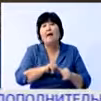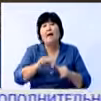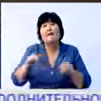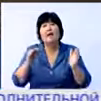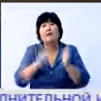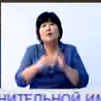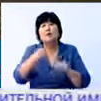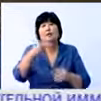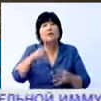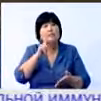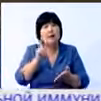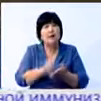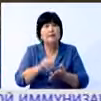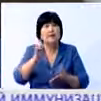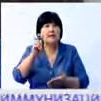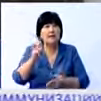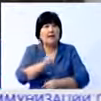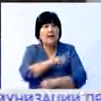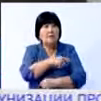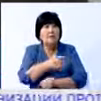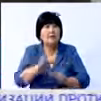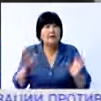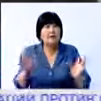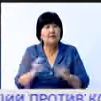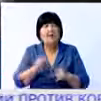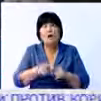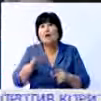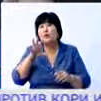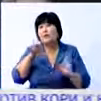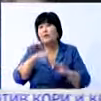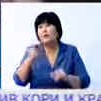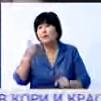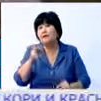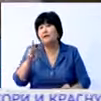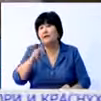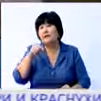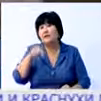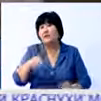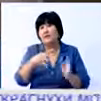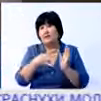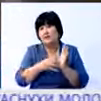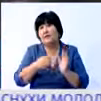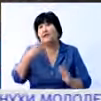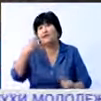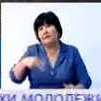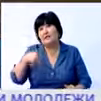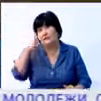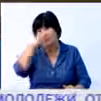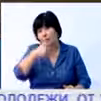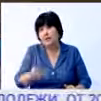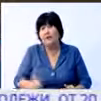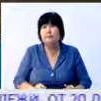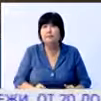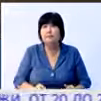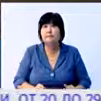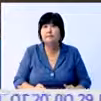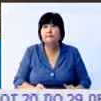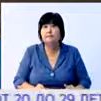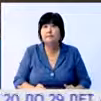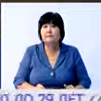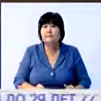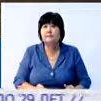затронута тема обязательного социального медицинского страхования, которое вводится с 1 января 2020 года. Хочу донести до